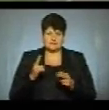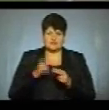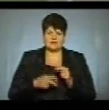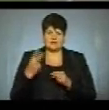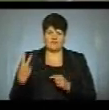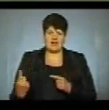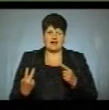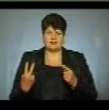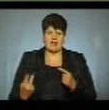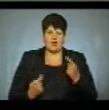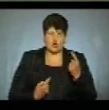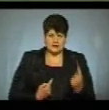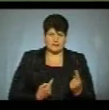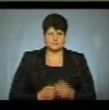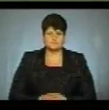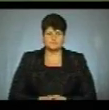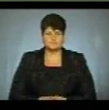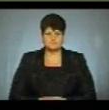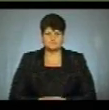2-1.